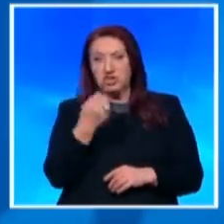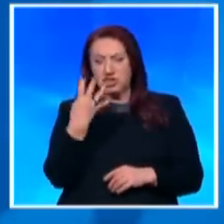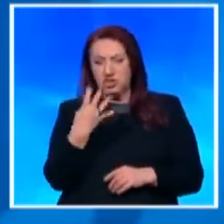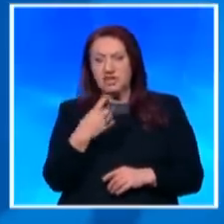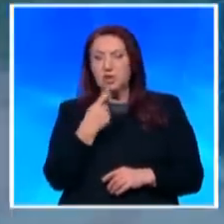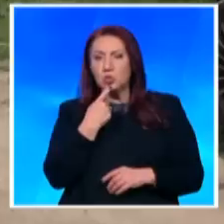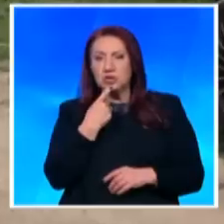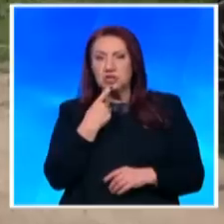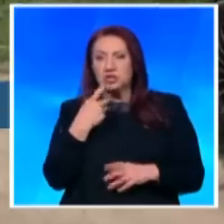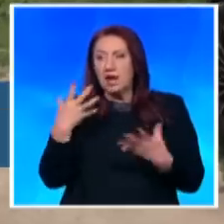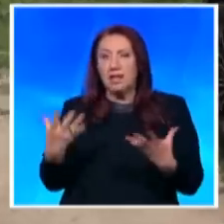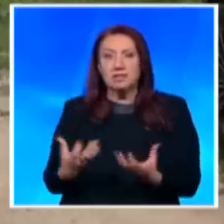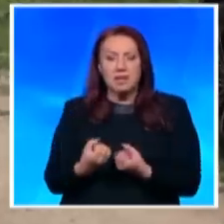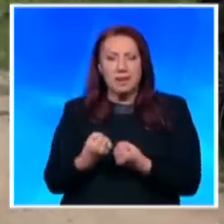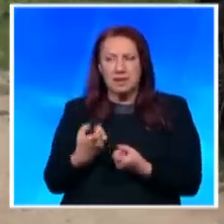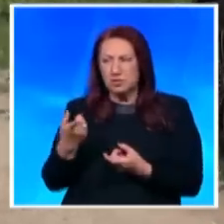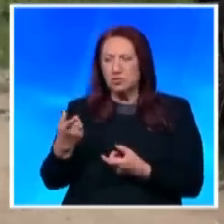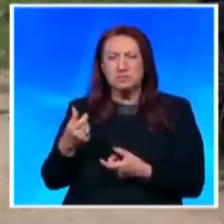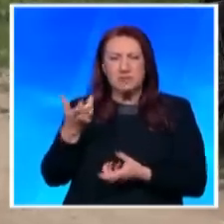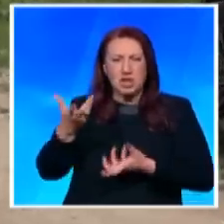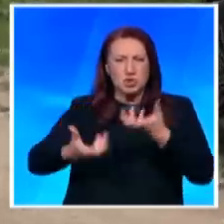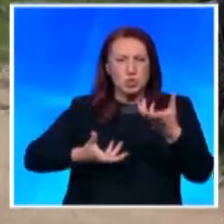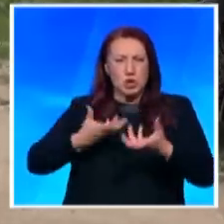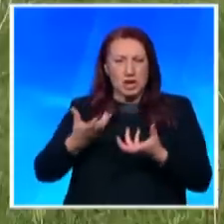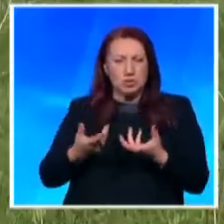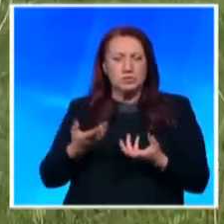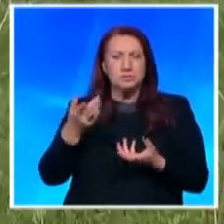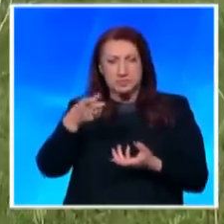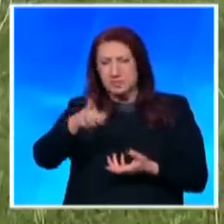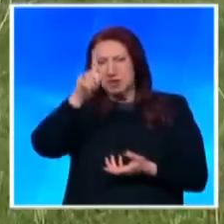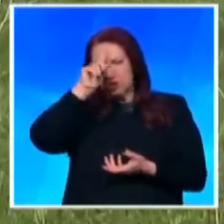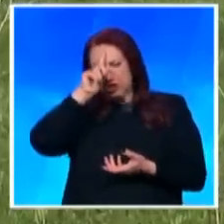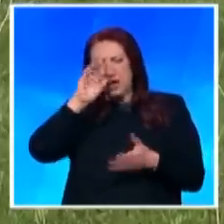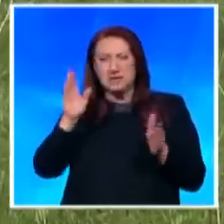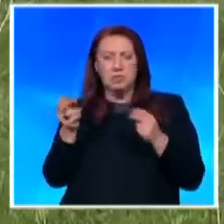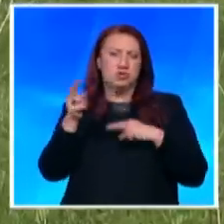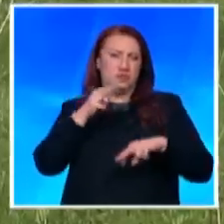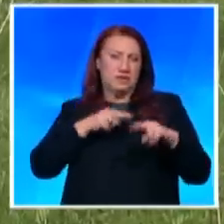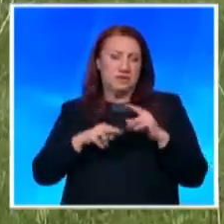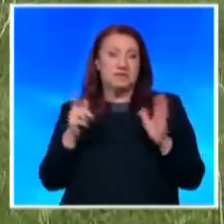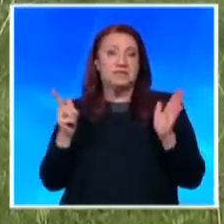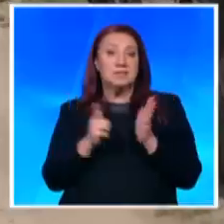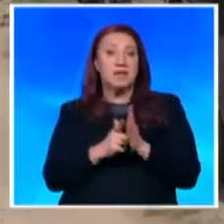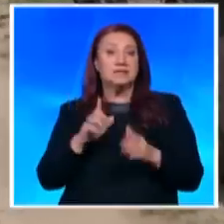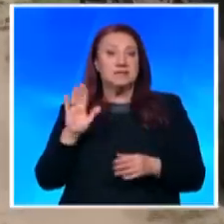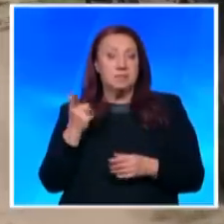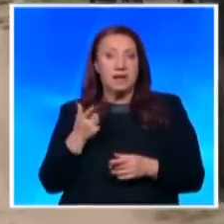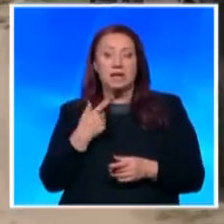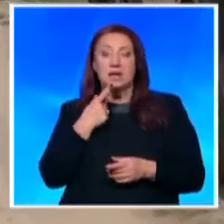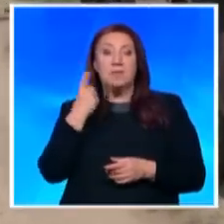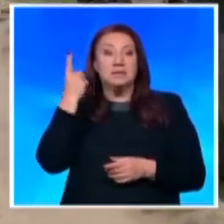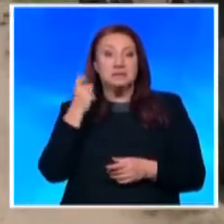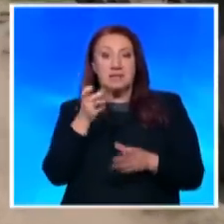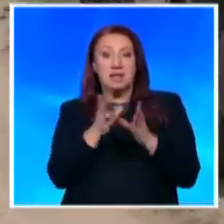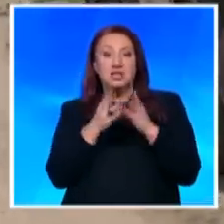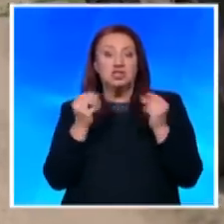Гецово. Търсенето на 64-годишната Генка Ненова започна на 17 май, когато е получен сигнал, че тя е изчезнала от дома